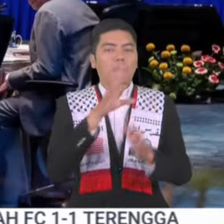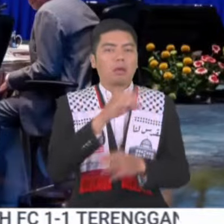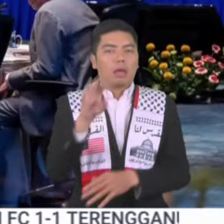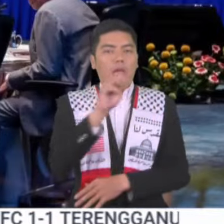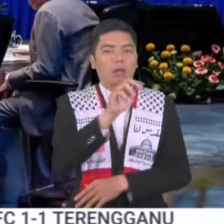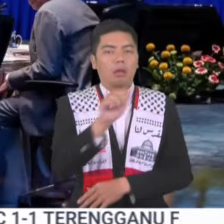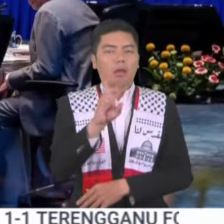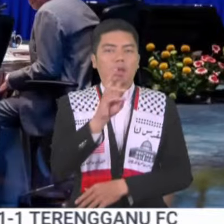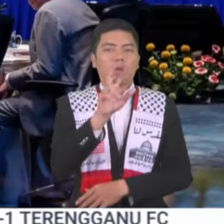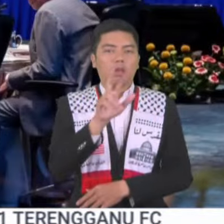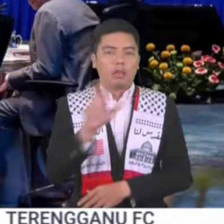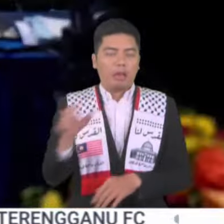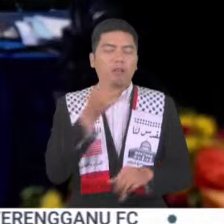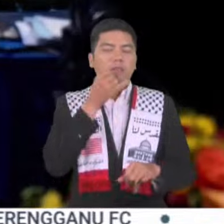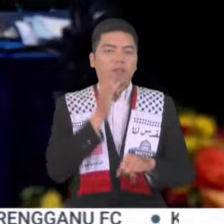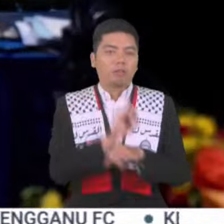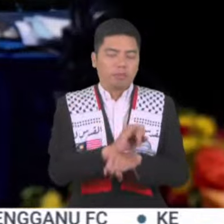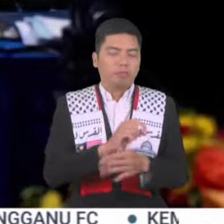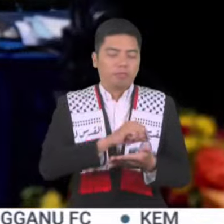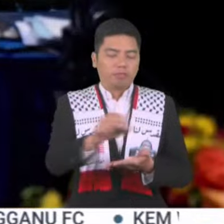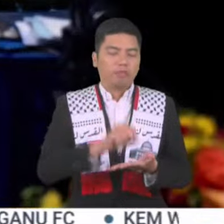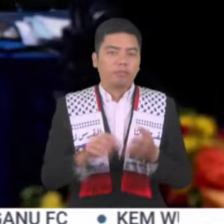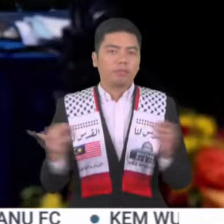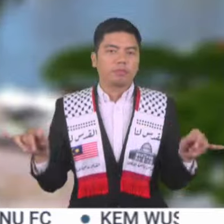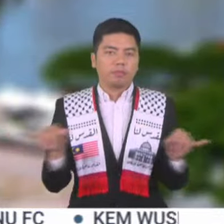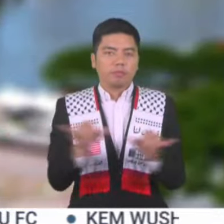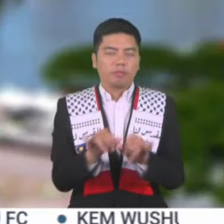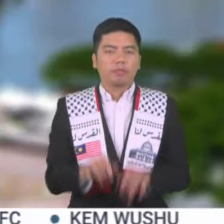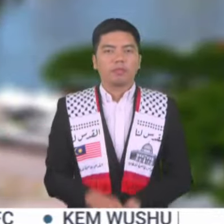Perjanjian Malaysia 1963.